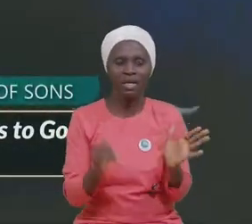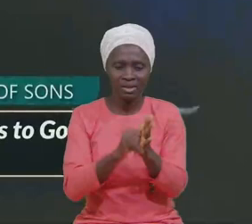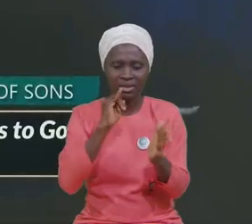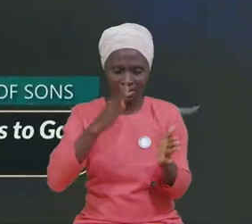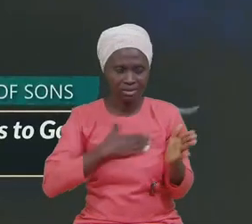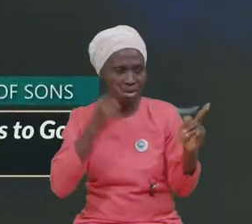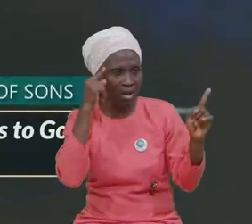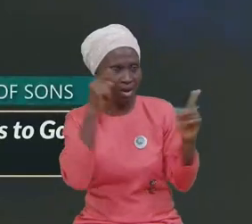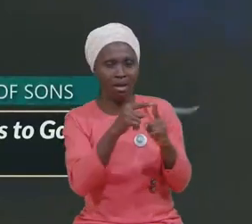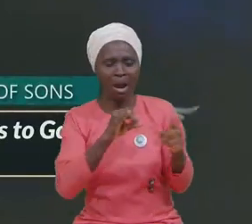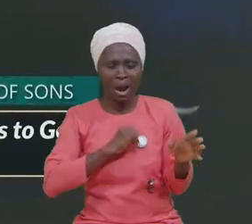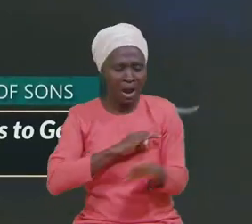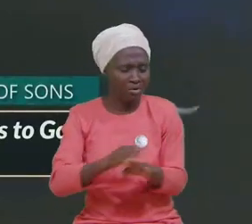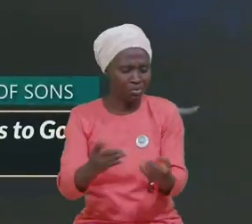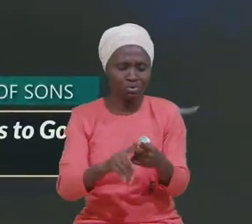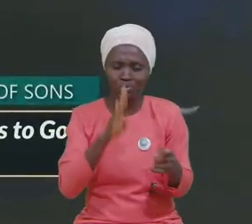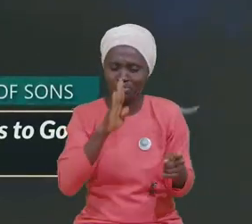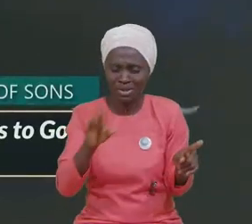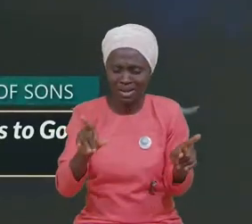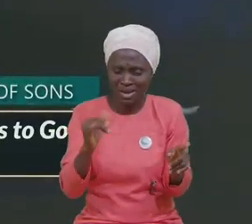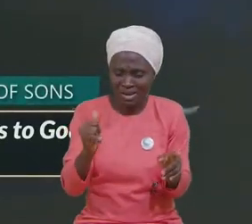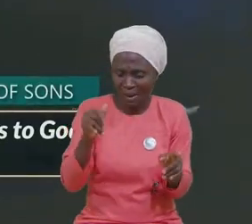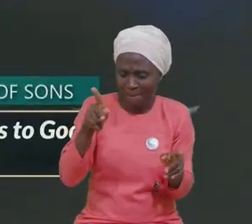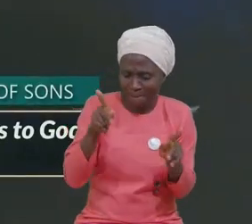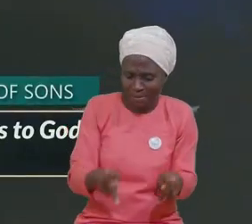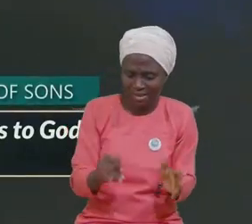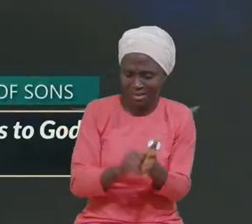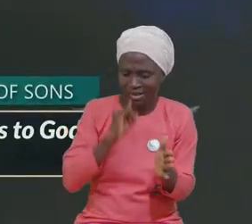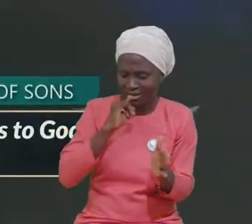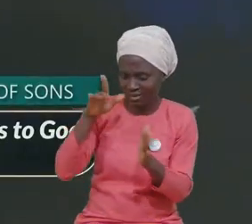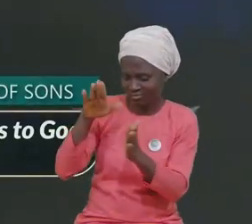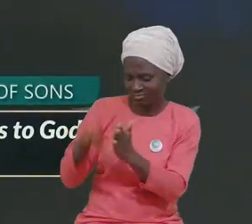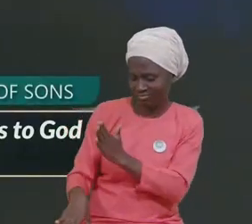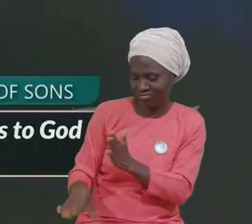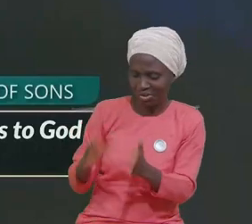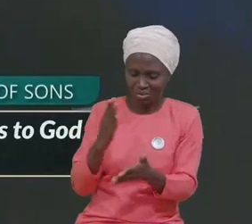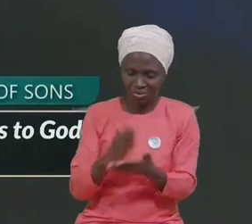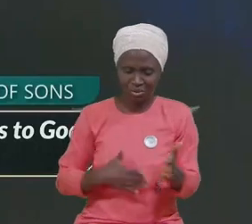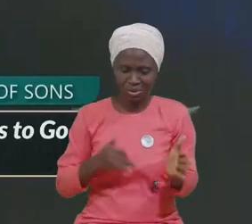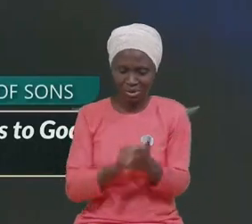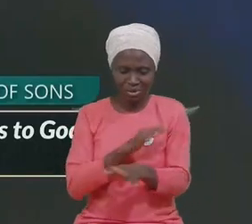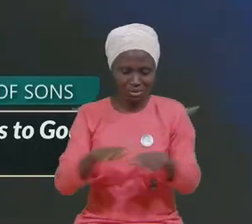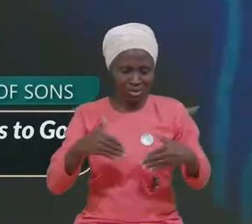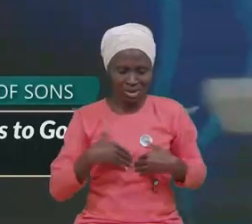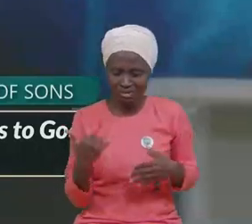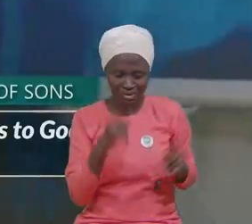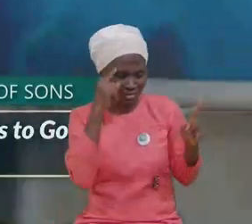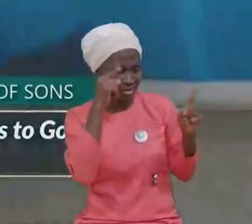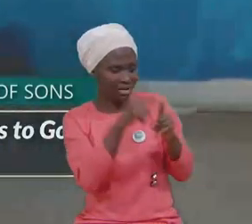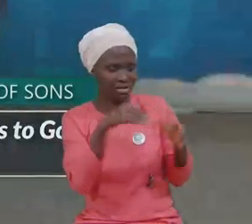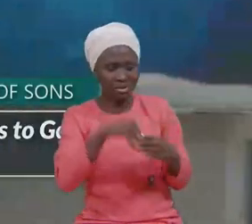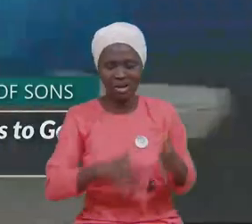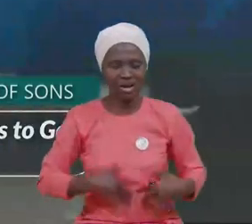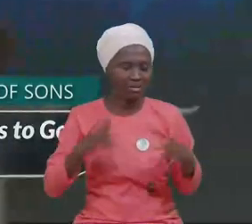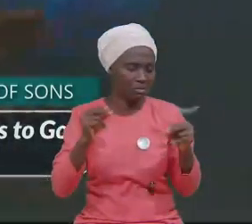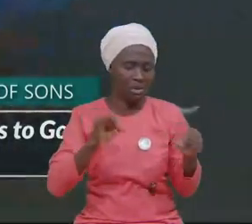c'est mon objectif. Je veux pas être n'importe qui. Je ne veux pas être quelqu'un qui n'a pas de but dans